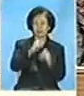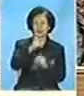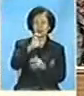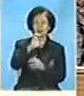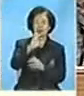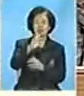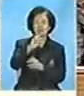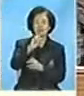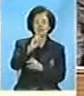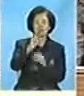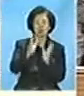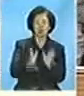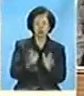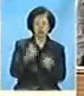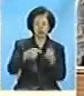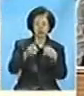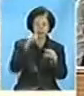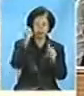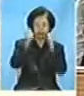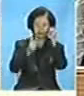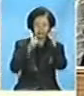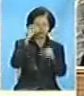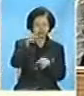ชมวุฒิสภานะคะ